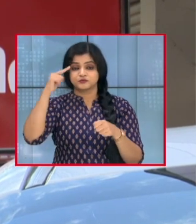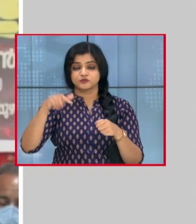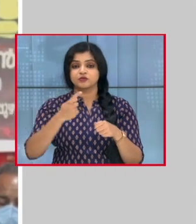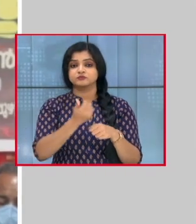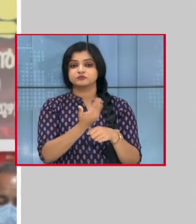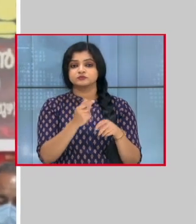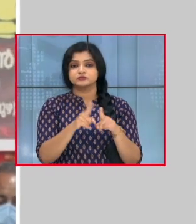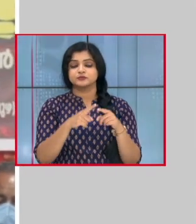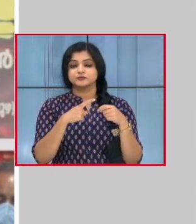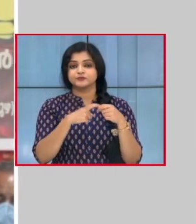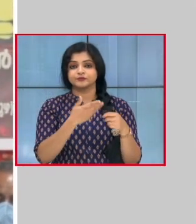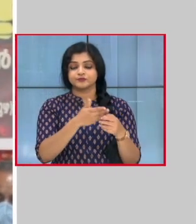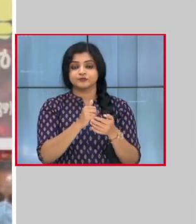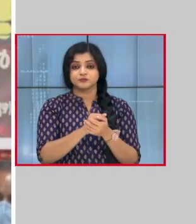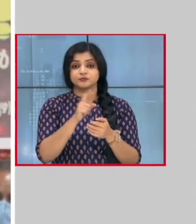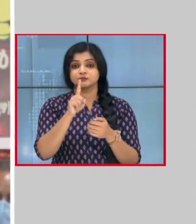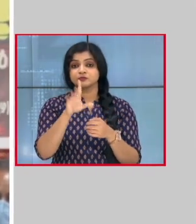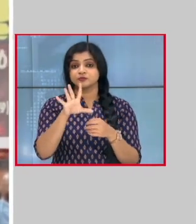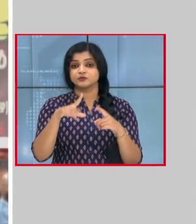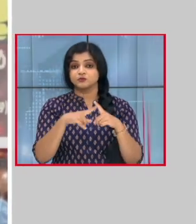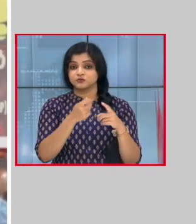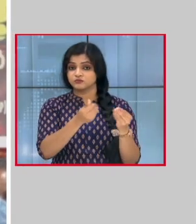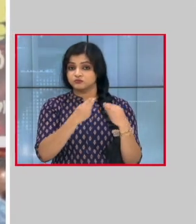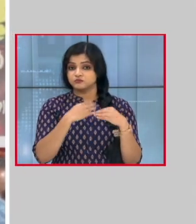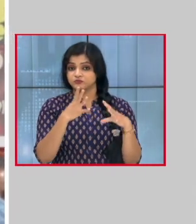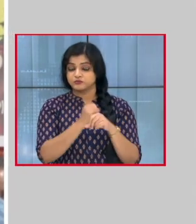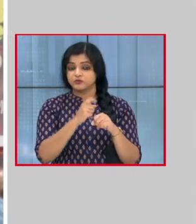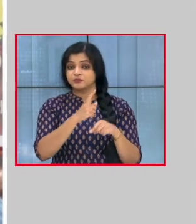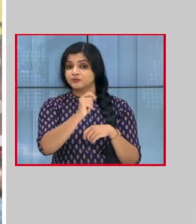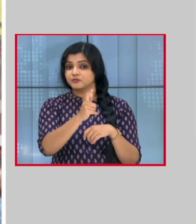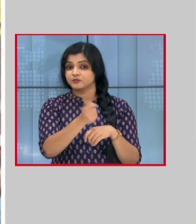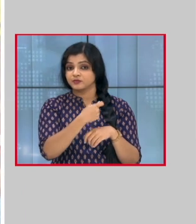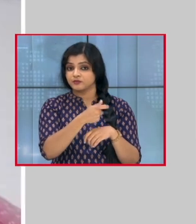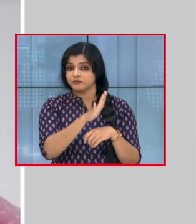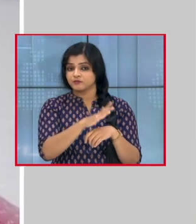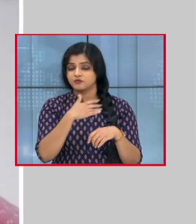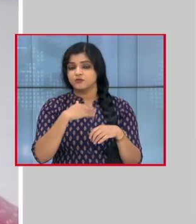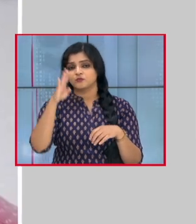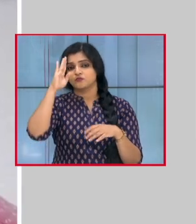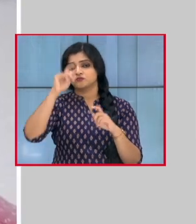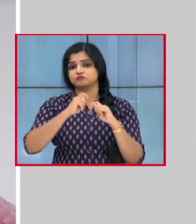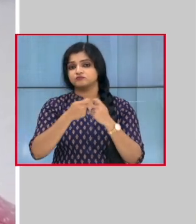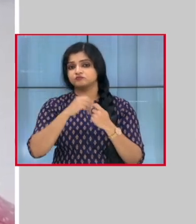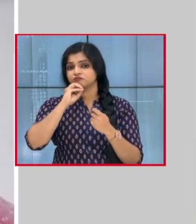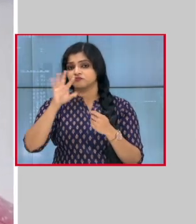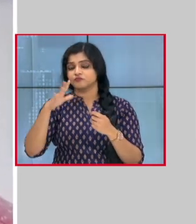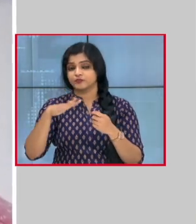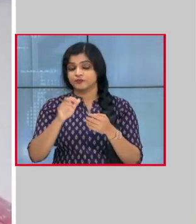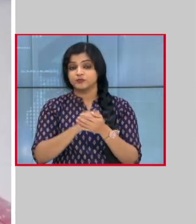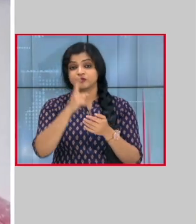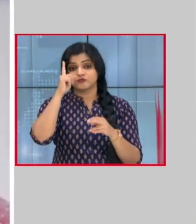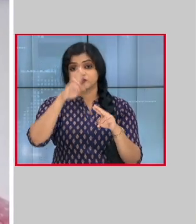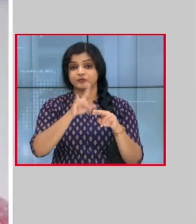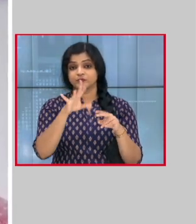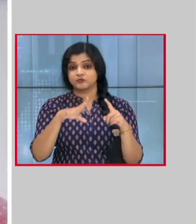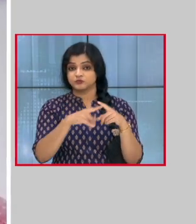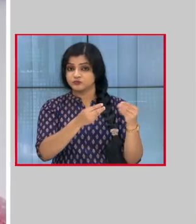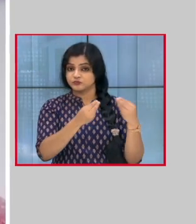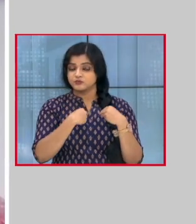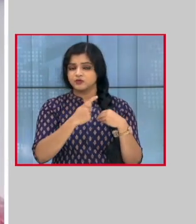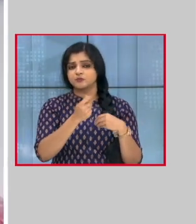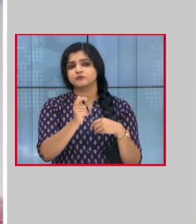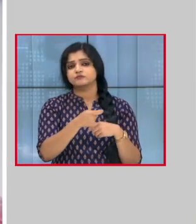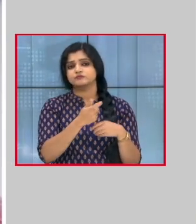ചോദിച്ചത്. 15,000 രൂപ തന്നില്ല എങ്കിൽ മണൽ കടത്ത് പോലീസിനെ കൊണ്ട് പിടിപ്പിക്കുമെന്നും പണം നൽകിയാൽ എത്ര മണൽ വേണമെങ്കിലും വാരിക്കൊള്ളാനും